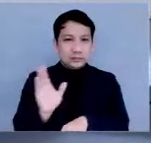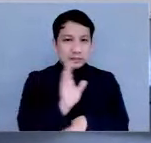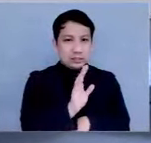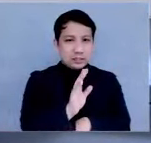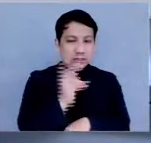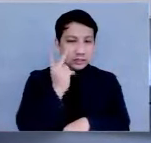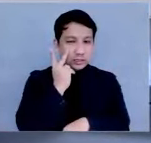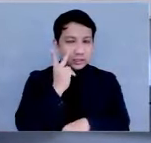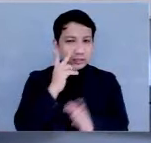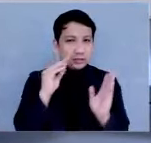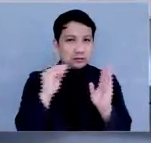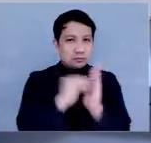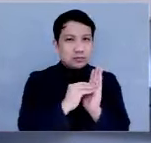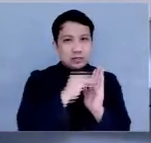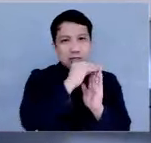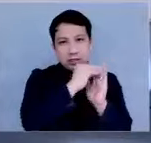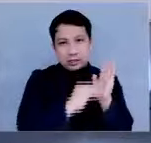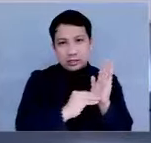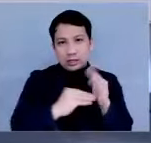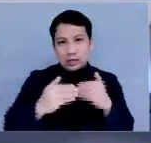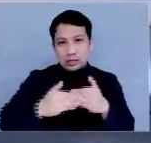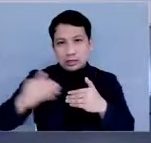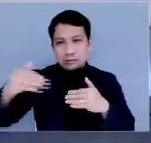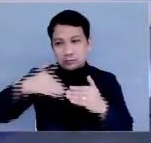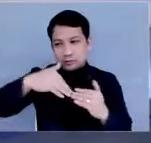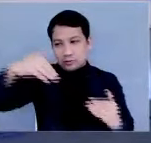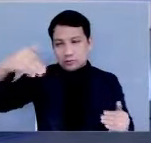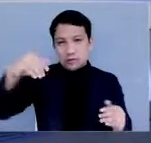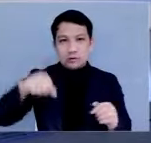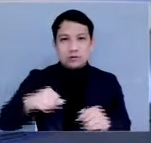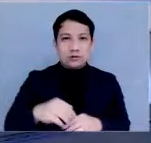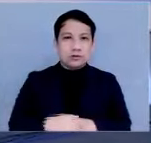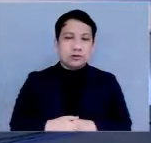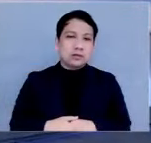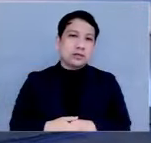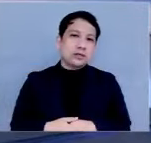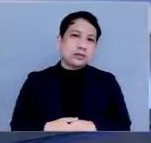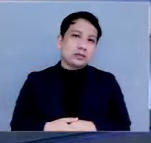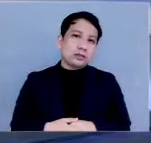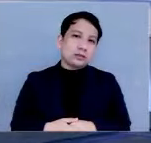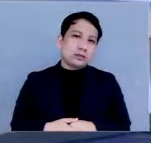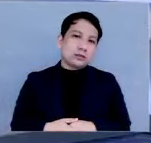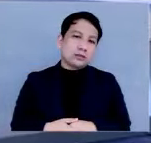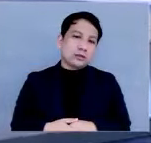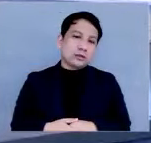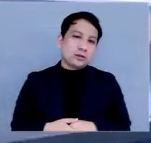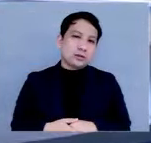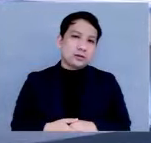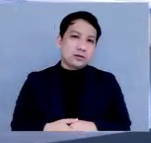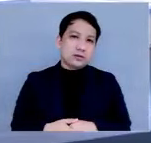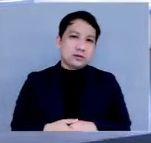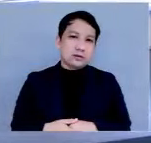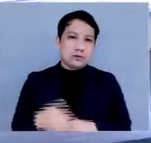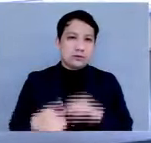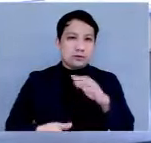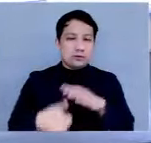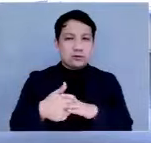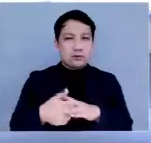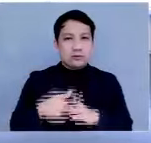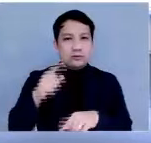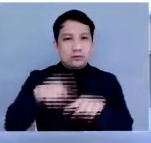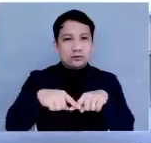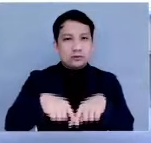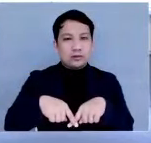hindi naman nakamarka kung hanggang saan ito. Meron pa nakalagay doon sa itaas. Yan po, naka-blow up. This map does not depict the